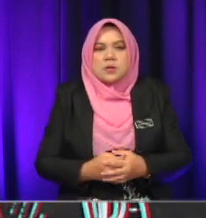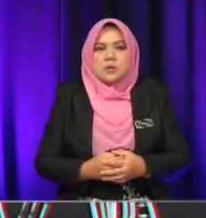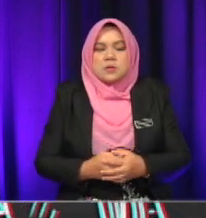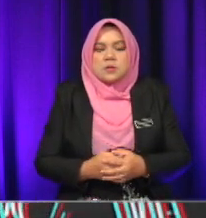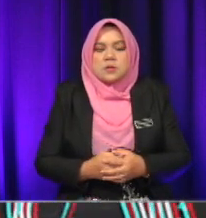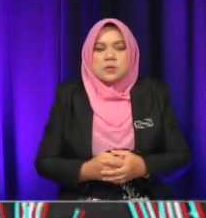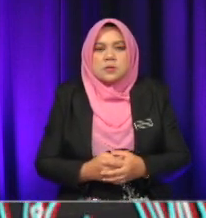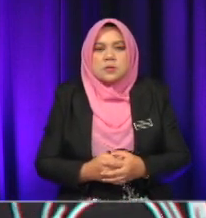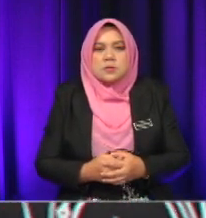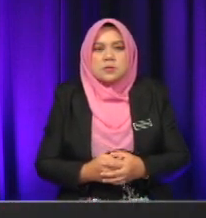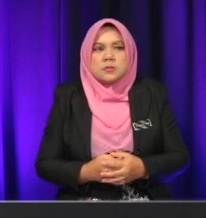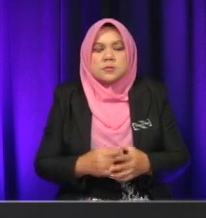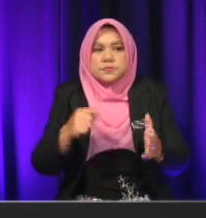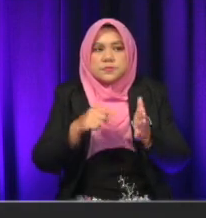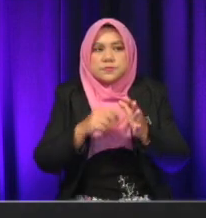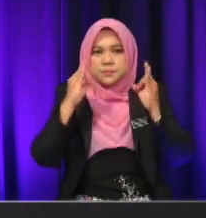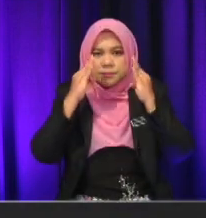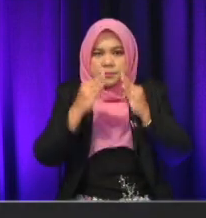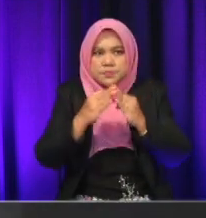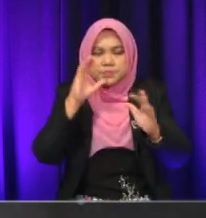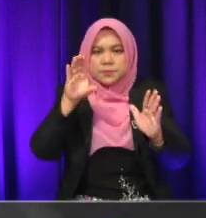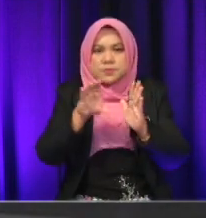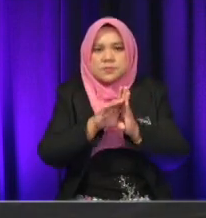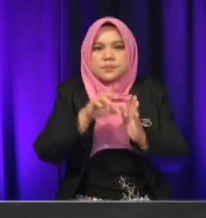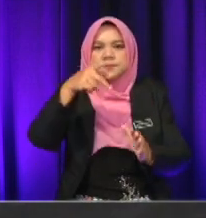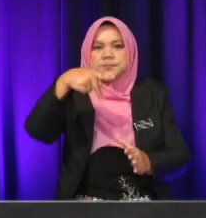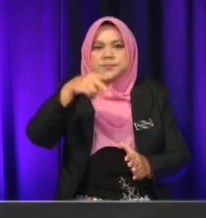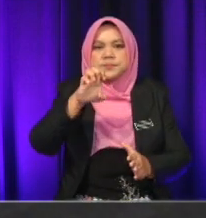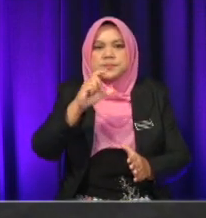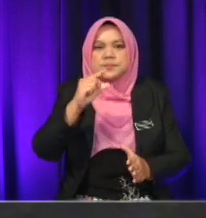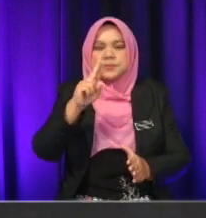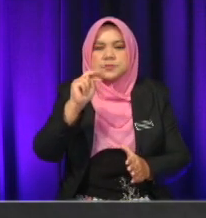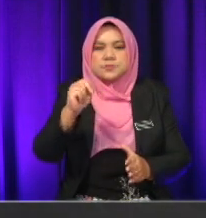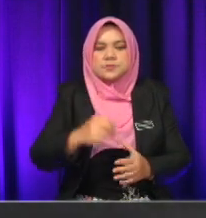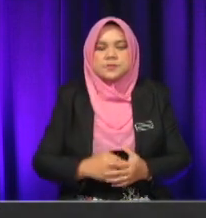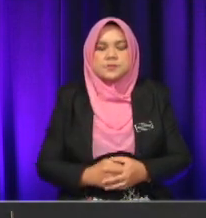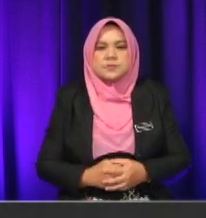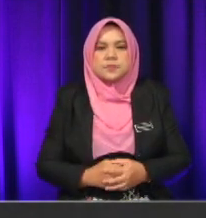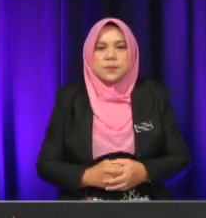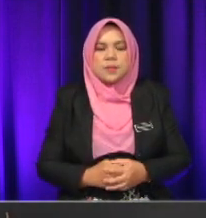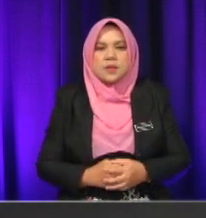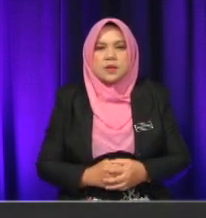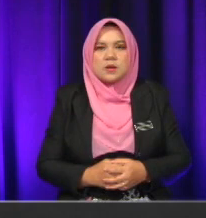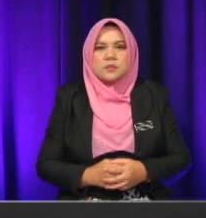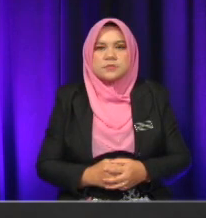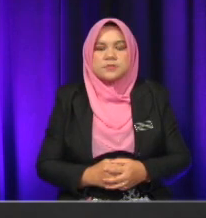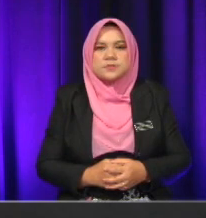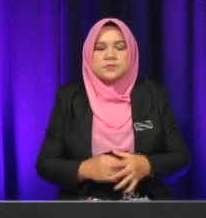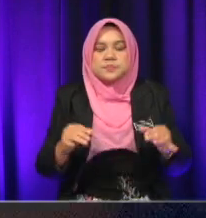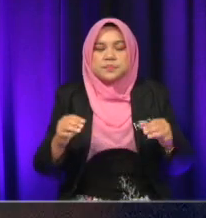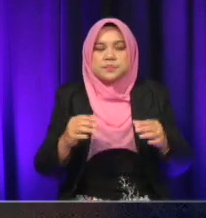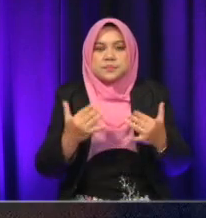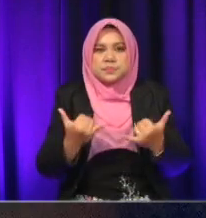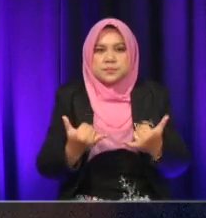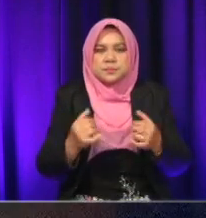Yang ini bila sebut titik fokus je, mestilah gambar pegun cikgu. Kita lihat. C. Betul Syafika. Baiklah kita beralih pada